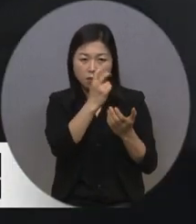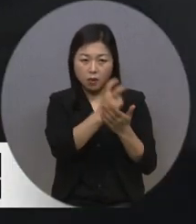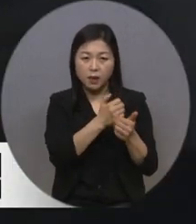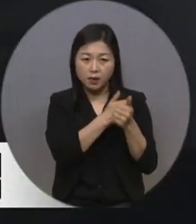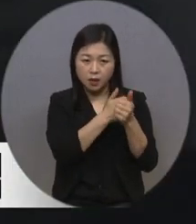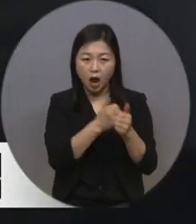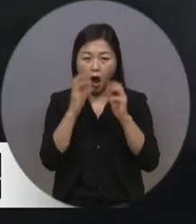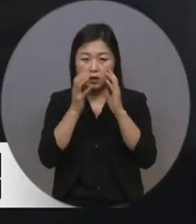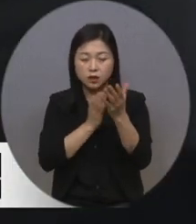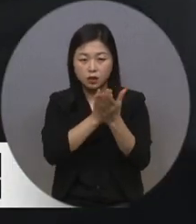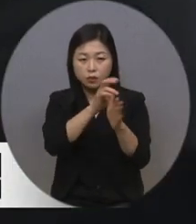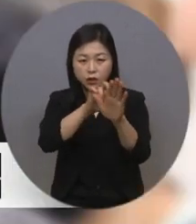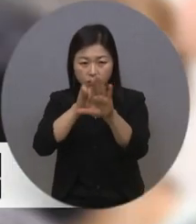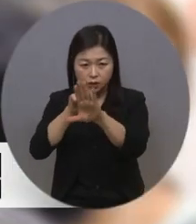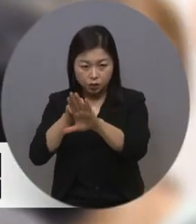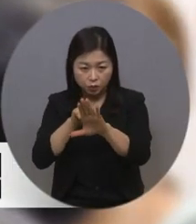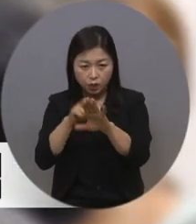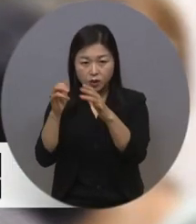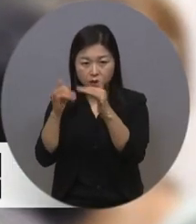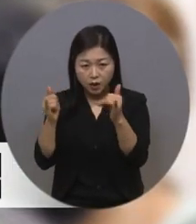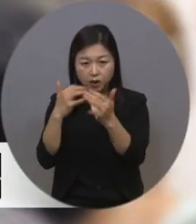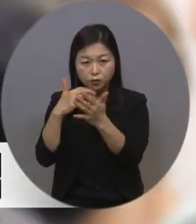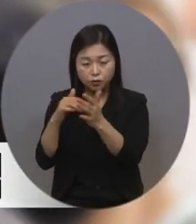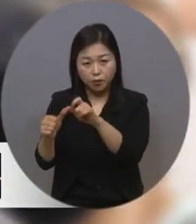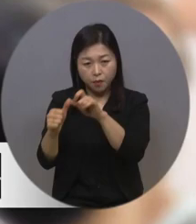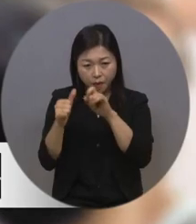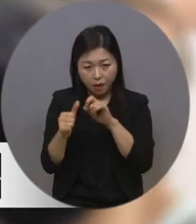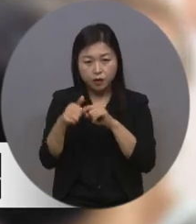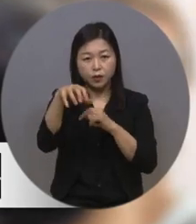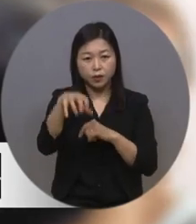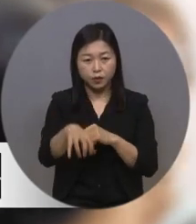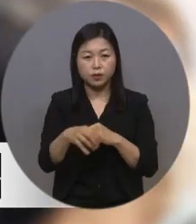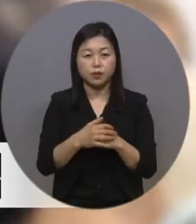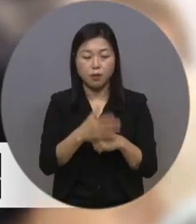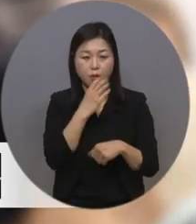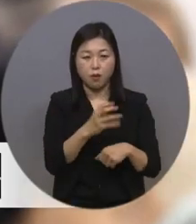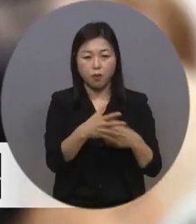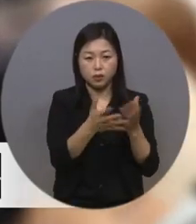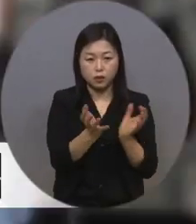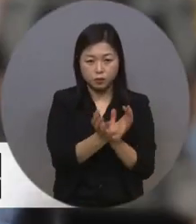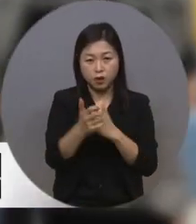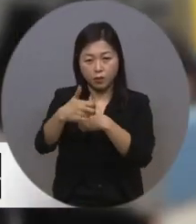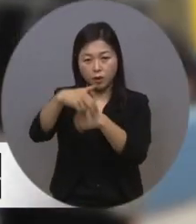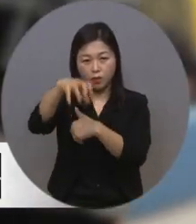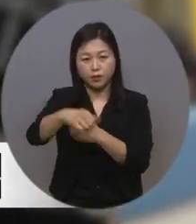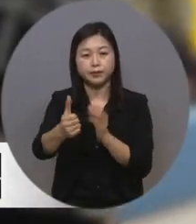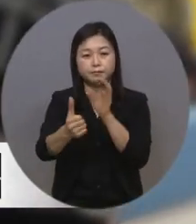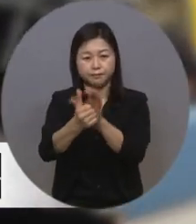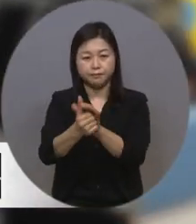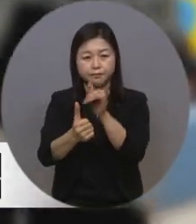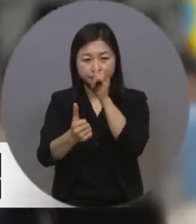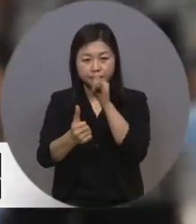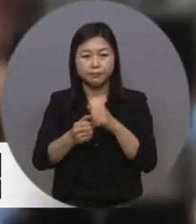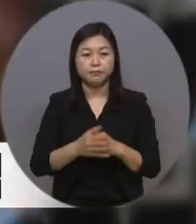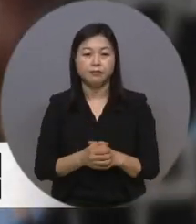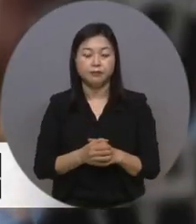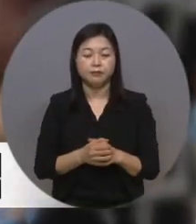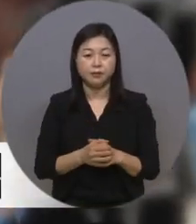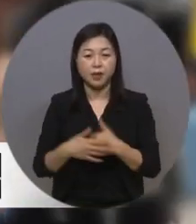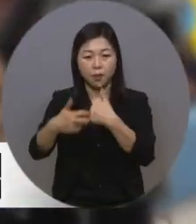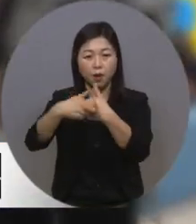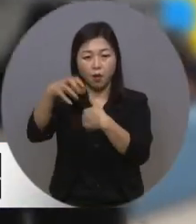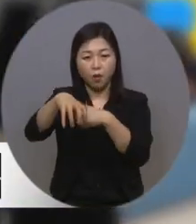필요한 시설과 인력 기준을 충족한 기관으로 보건복지부가 지정합니다. 어린이